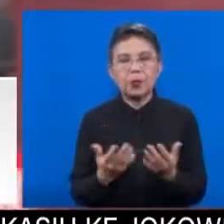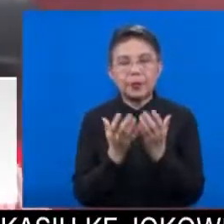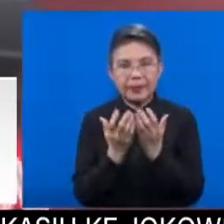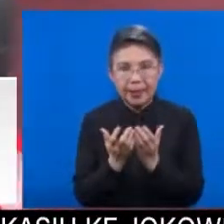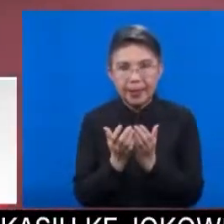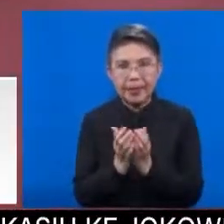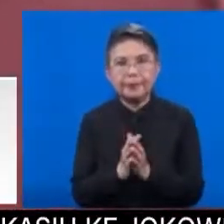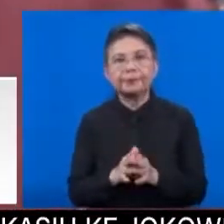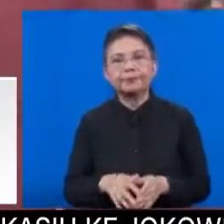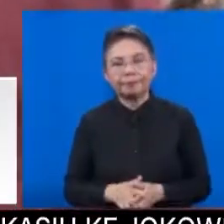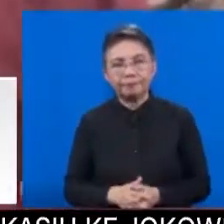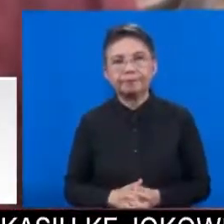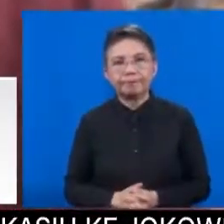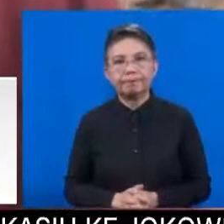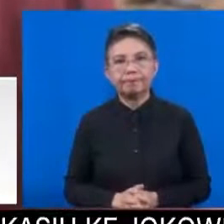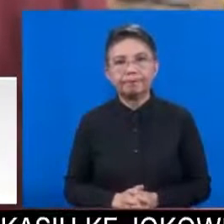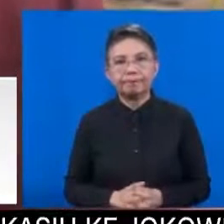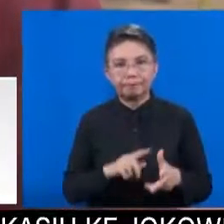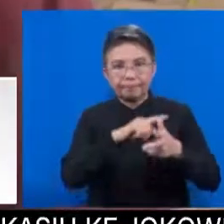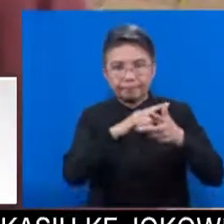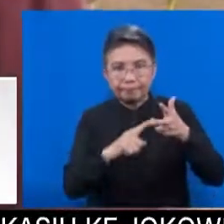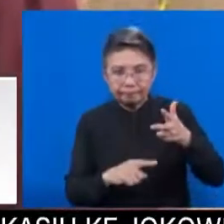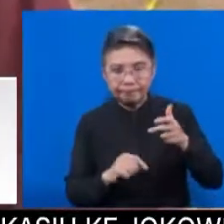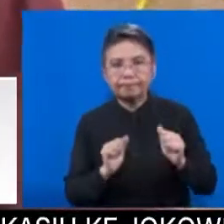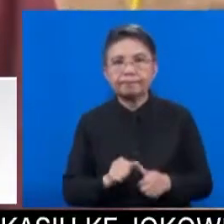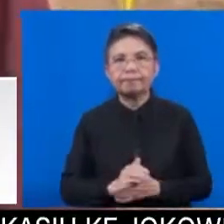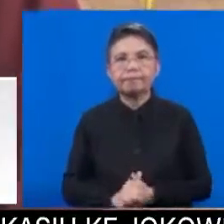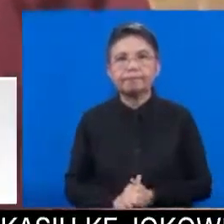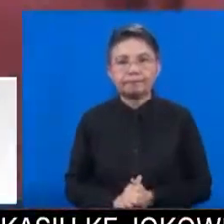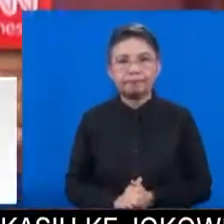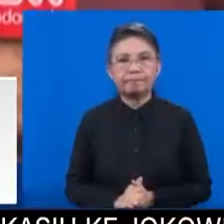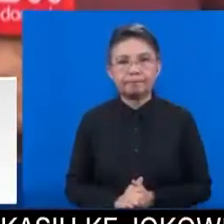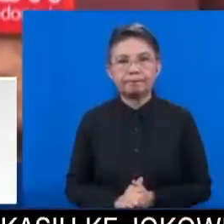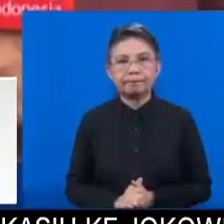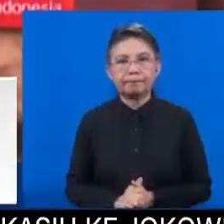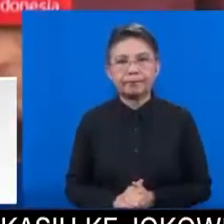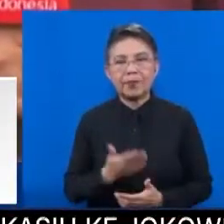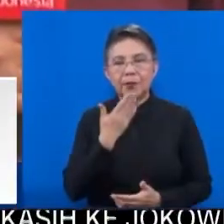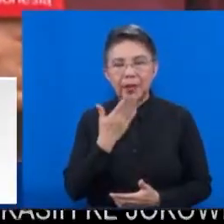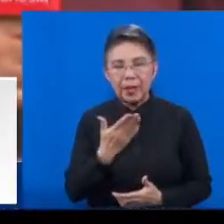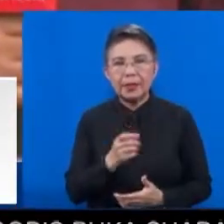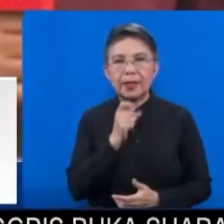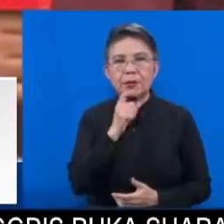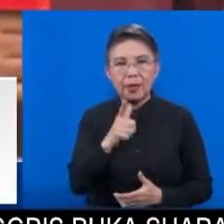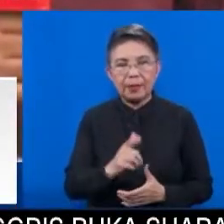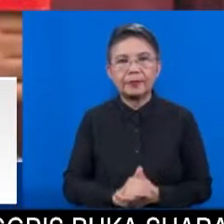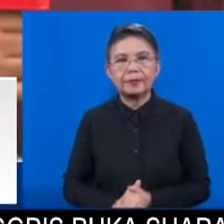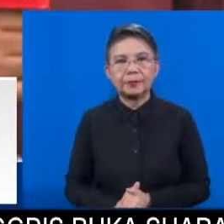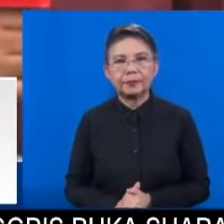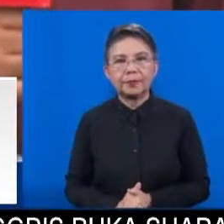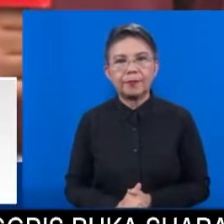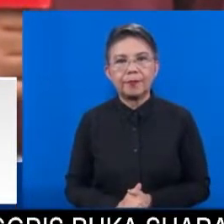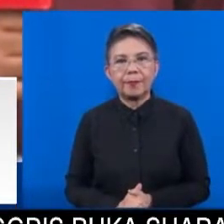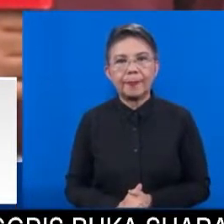berziarah ke makam Eril ini, Taufik. Ya, baik. Terima kasih Zaiul Haq melaporkan langsung dari kawasan Cimaung, Kabupaten Bandung, Jawa Barat. Terima kasih,